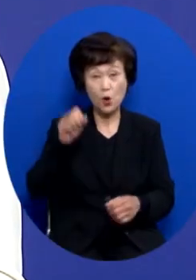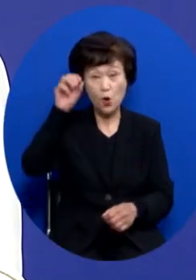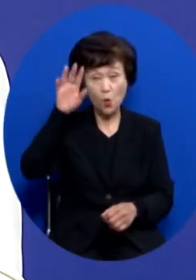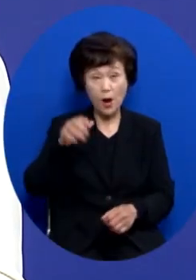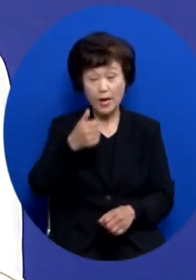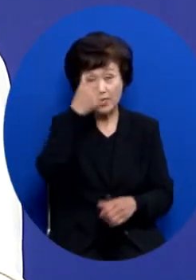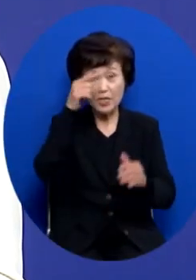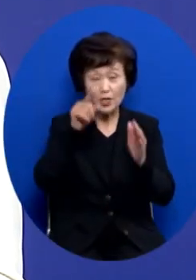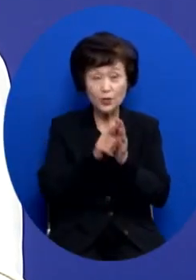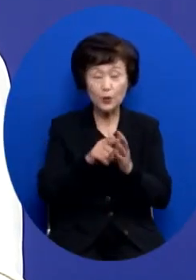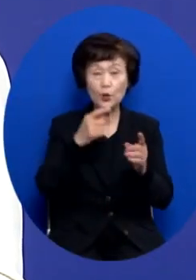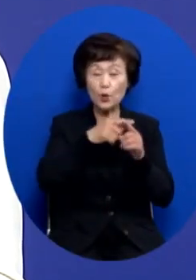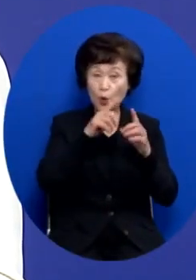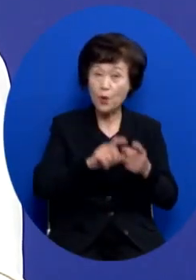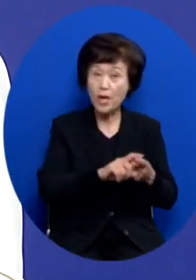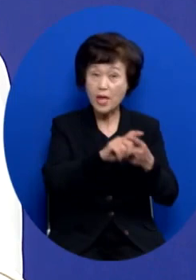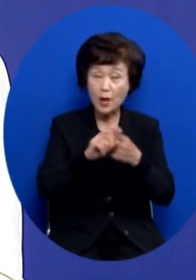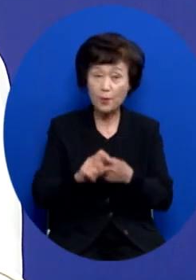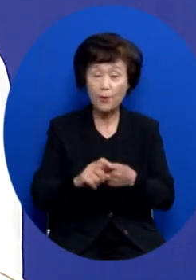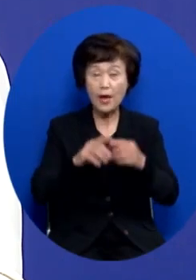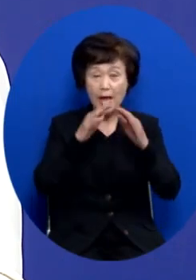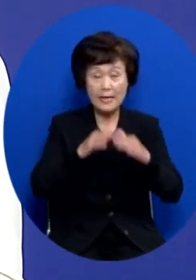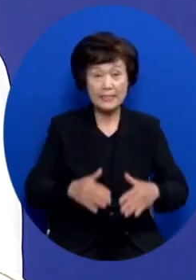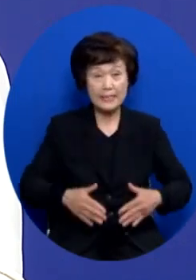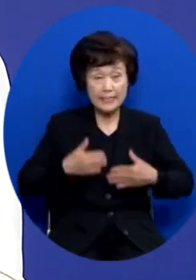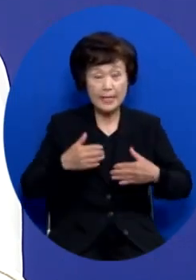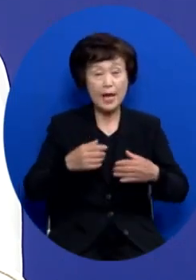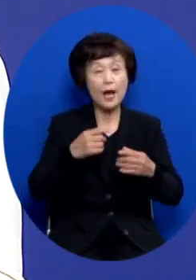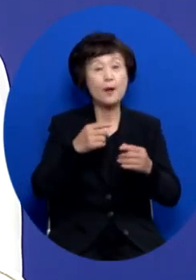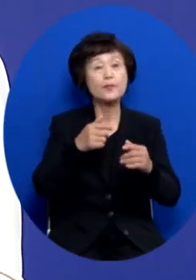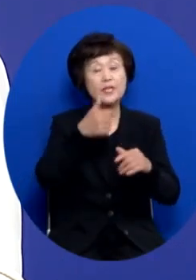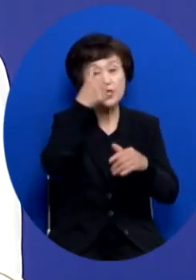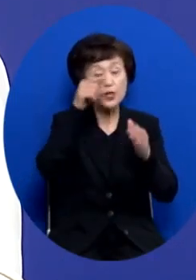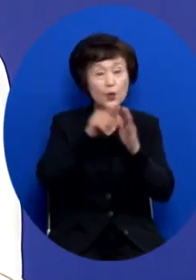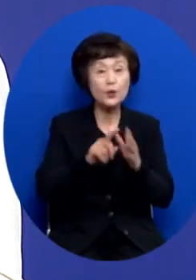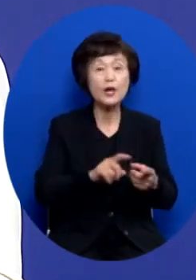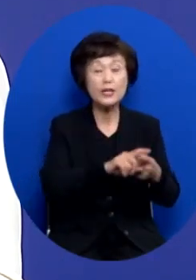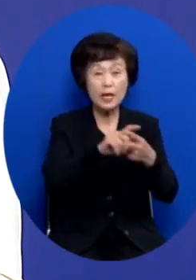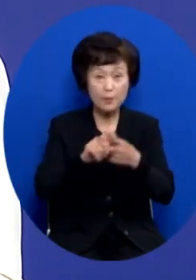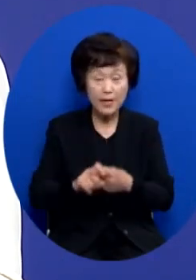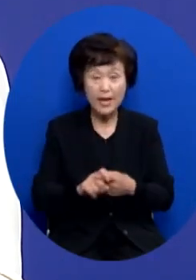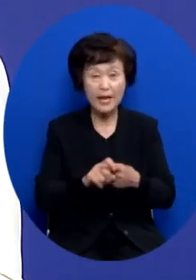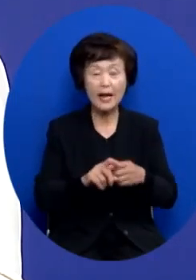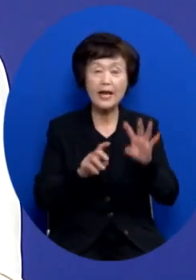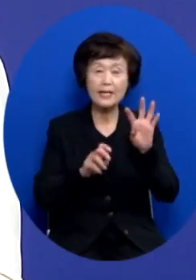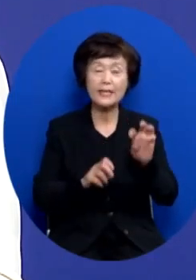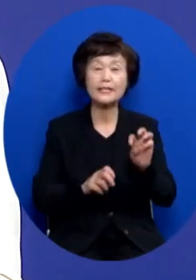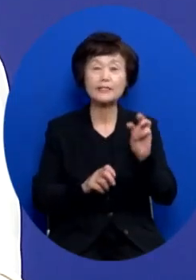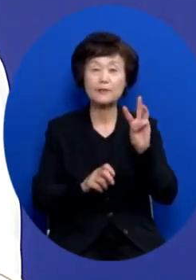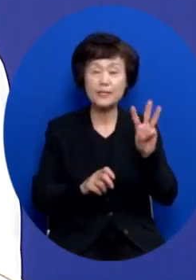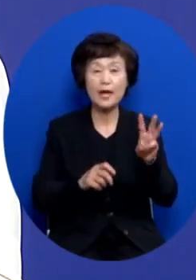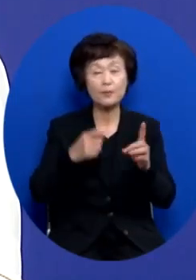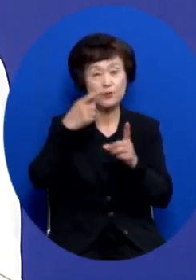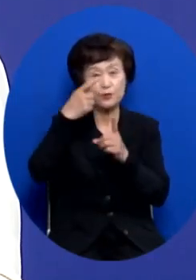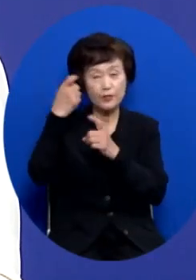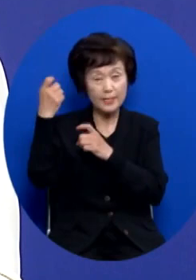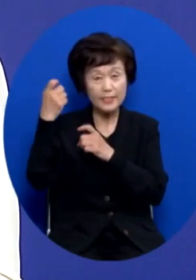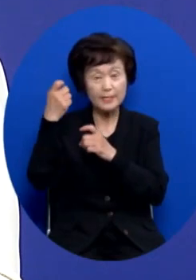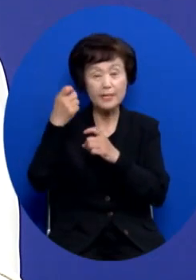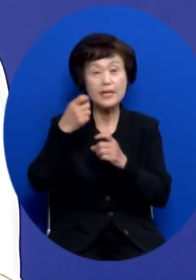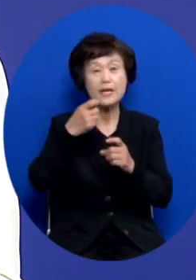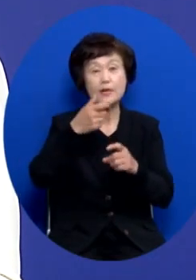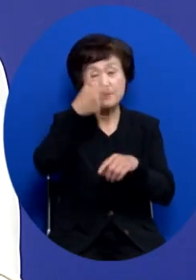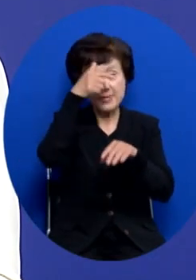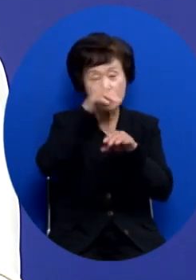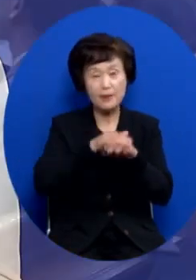광주기독교 교회협의회와 전남기독교 교회협의회가 5.18 민주화운동 43주년 기념예배를 광주